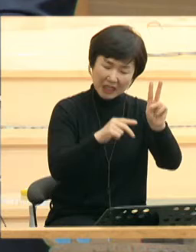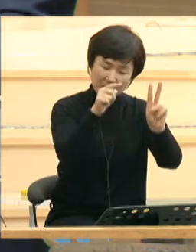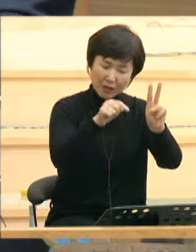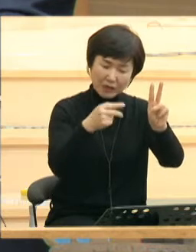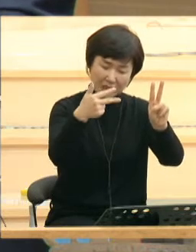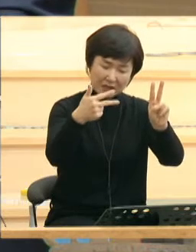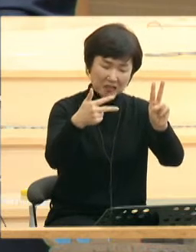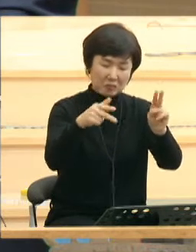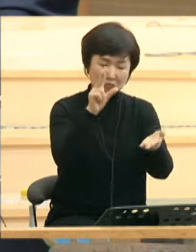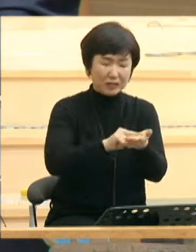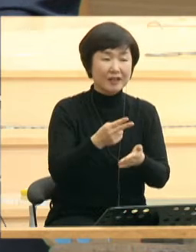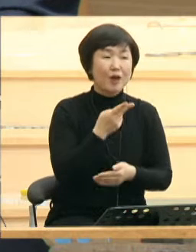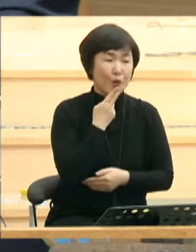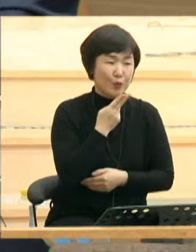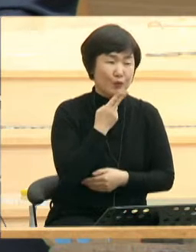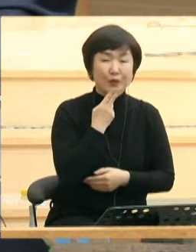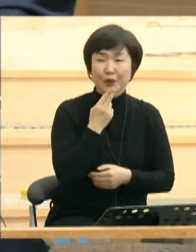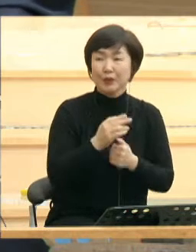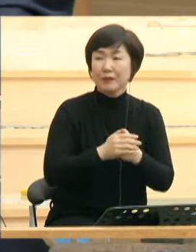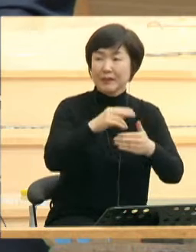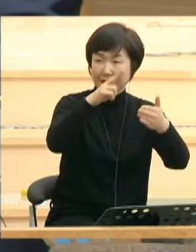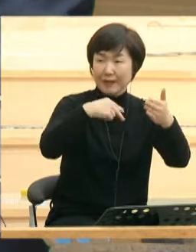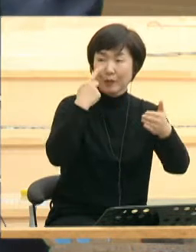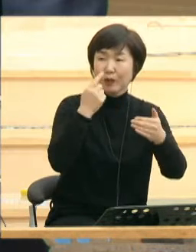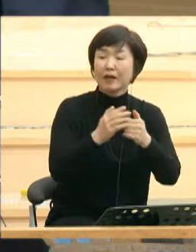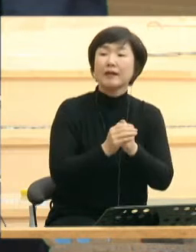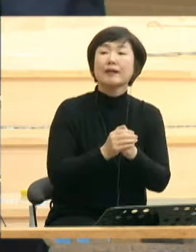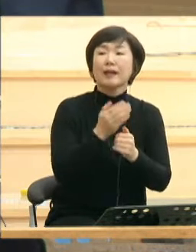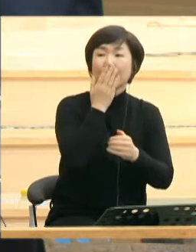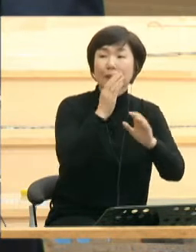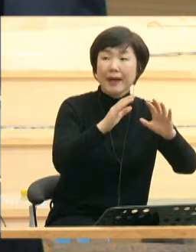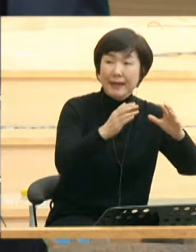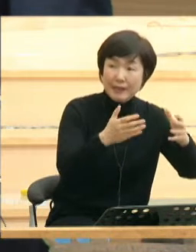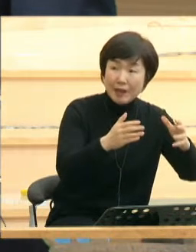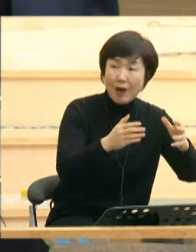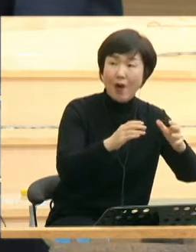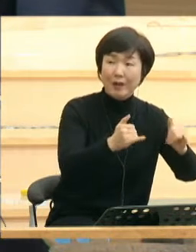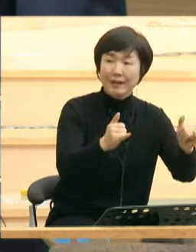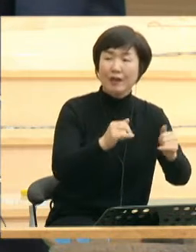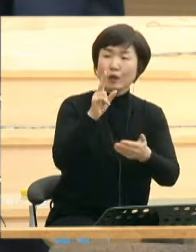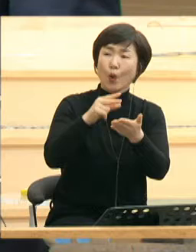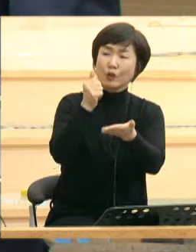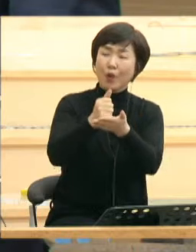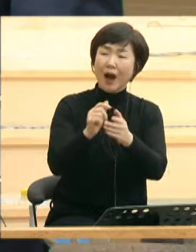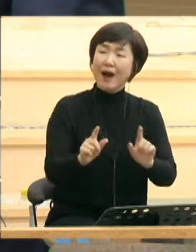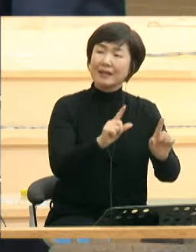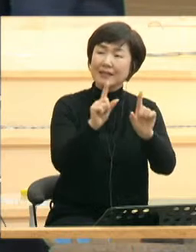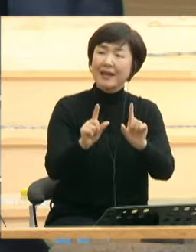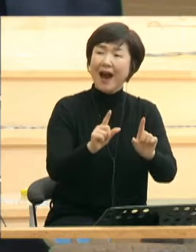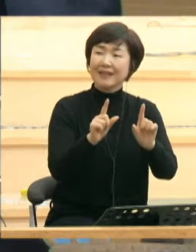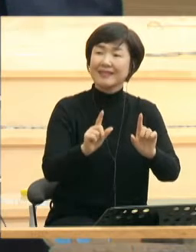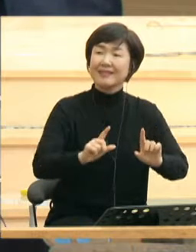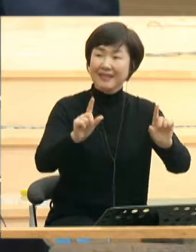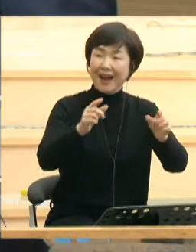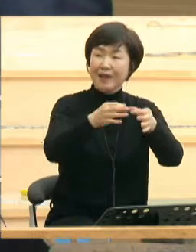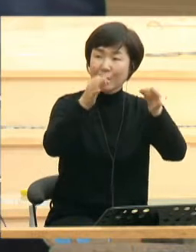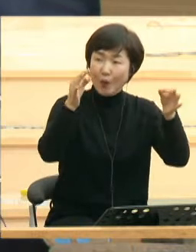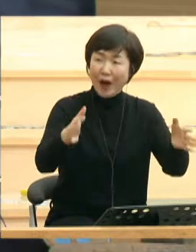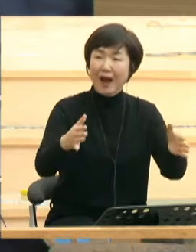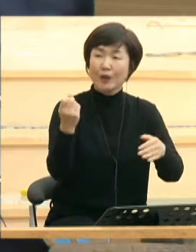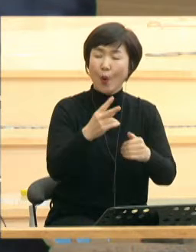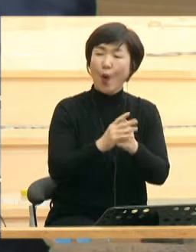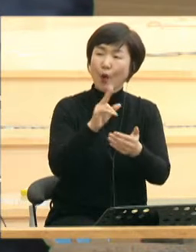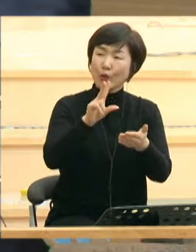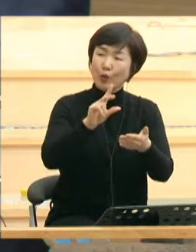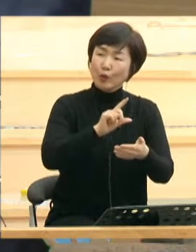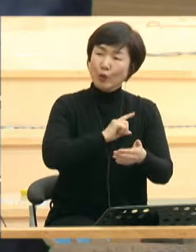문제가 없다는 것을 제가 밀고 볼 테니까 보세요 백성이 여호수아가 사는 날 동안과 여호수아 뒤에 생존한